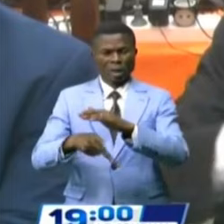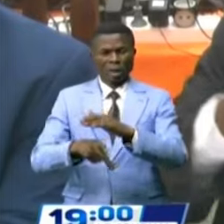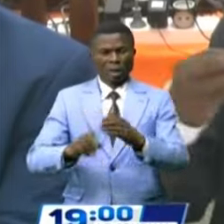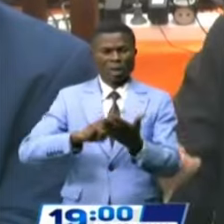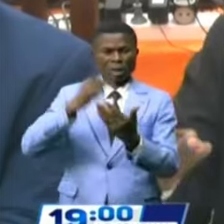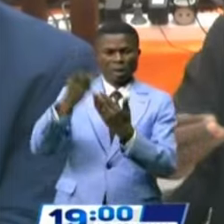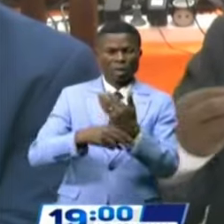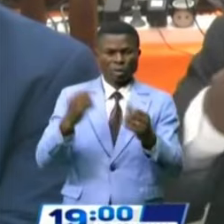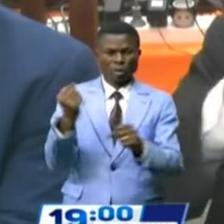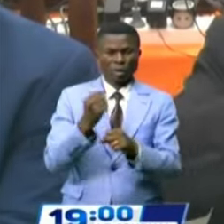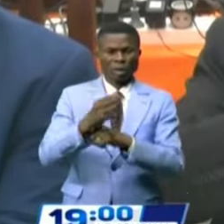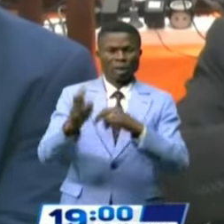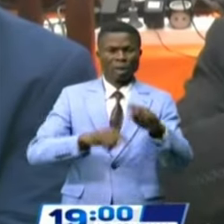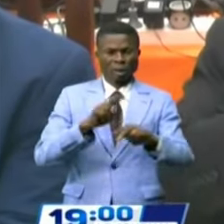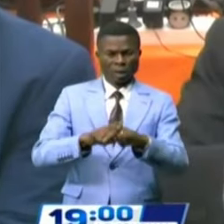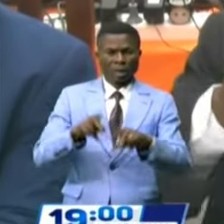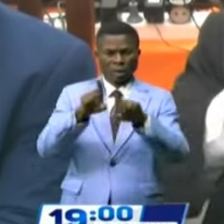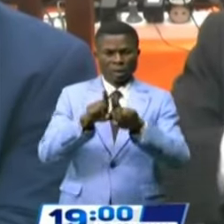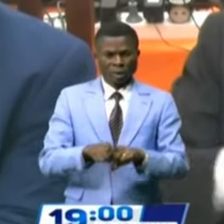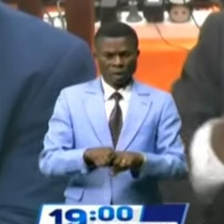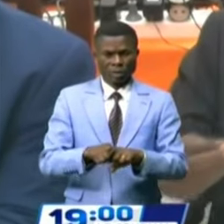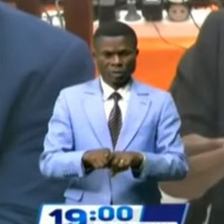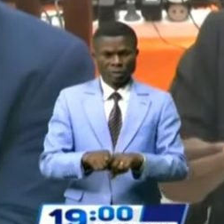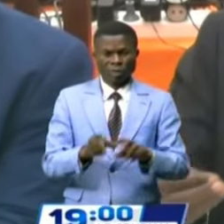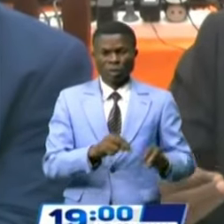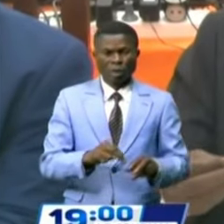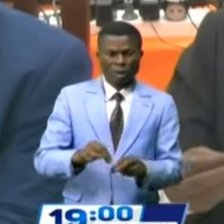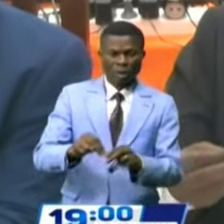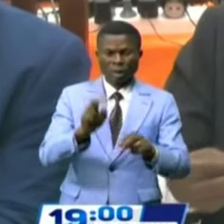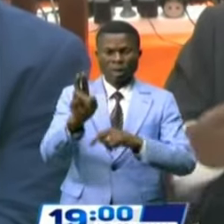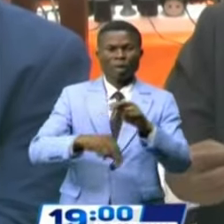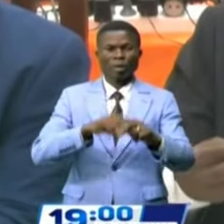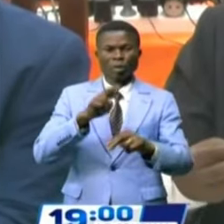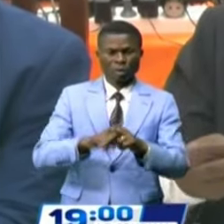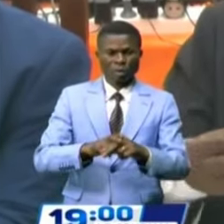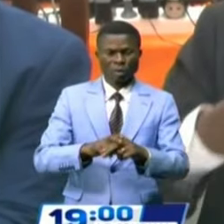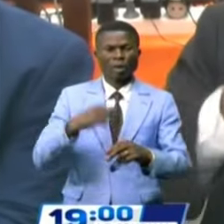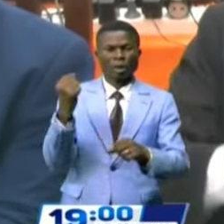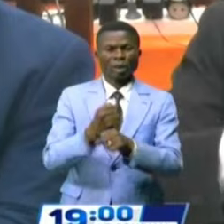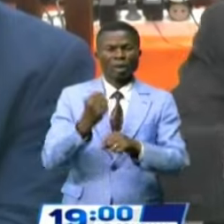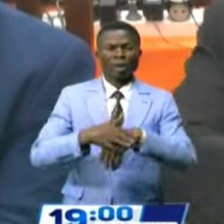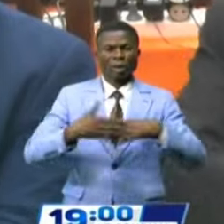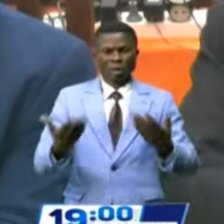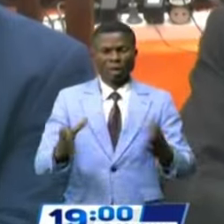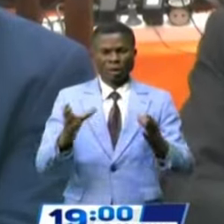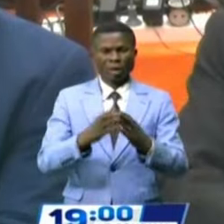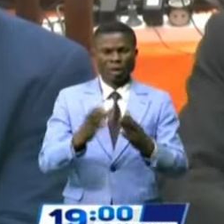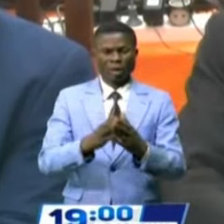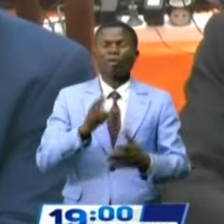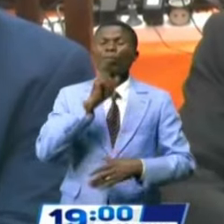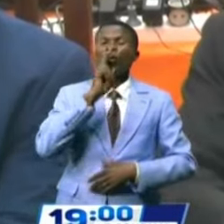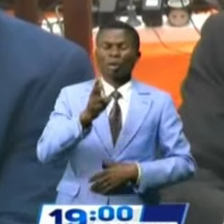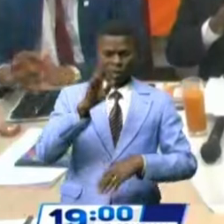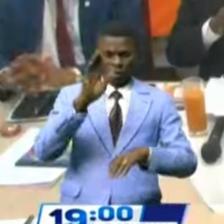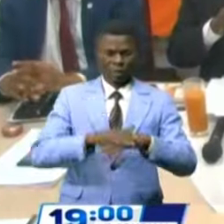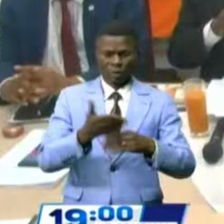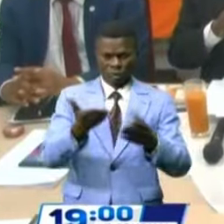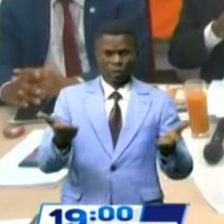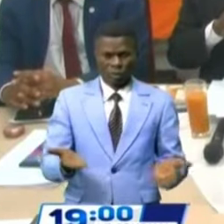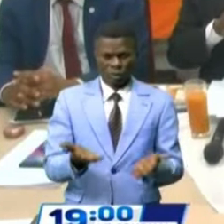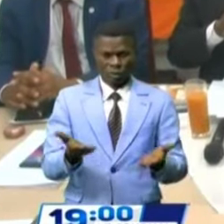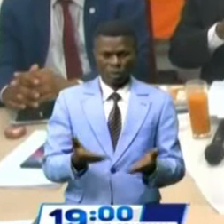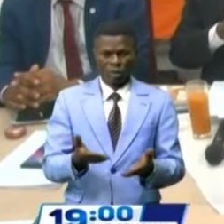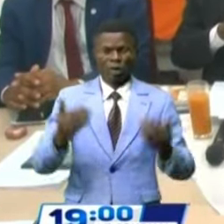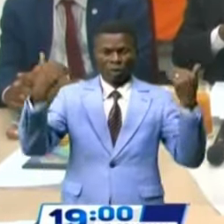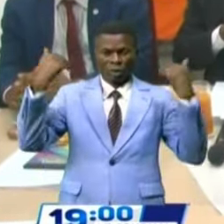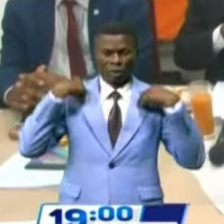plans opérationnels nationaux et aussi la stratégie nationale de fonctionnement avec la réalité qui se passe sur terrain. Le